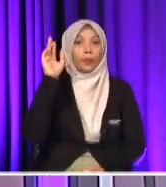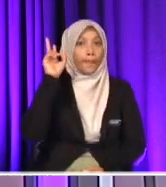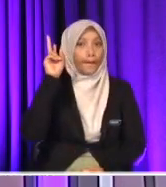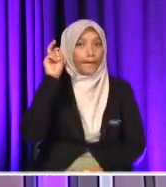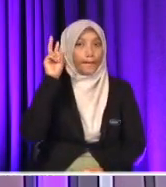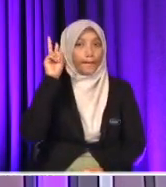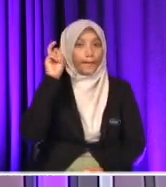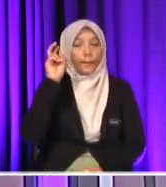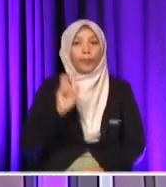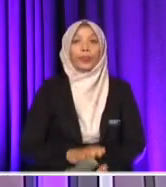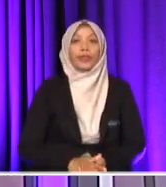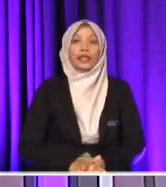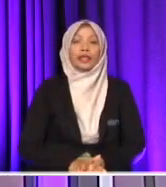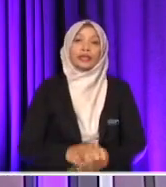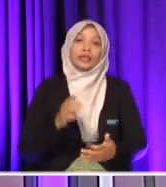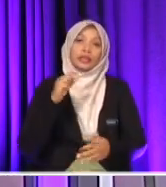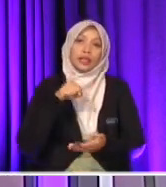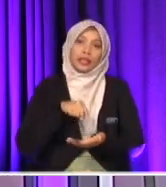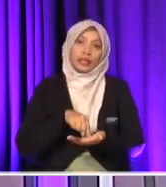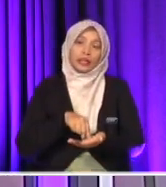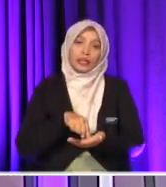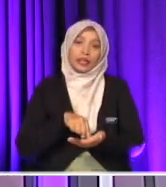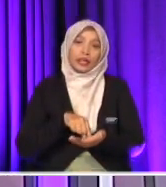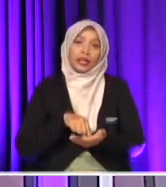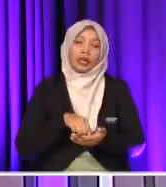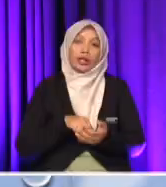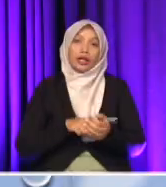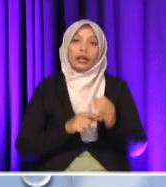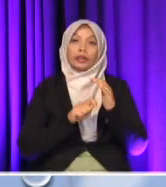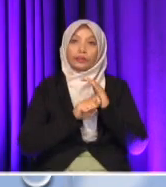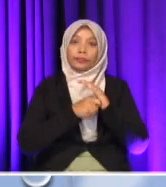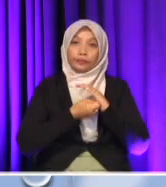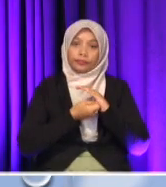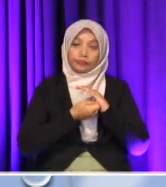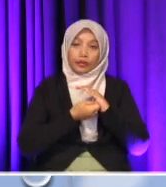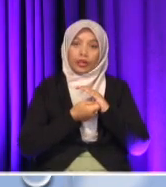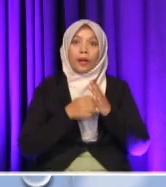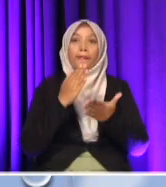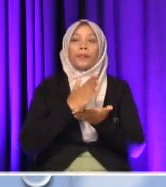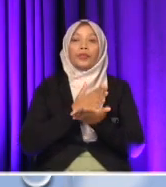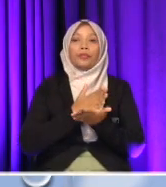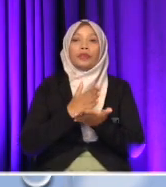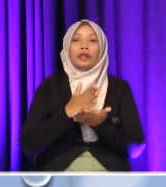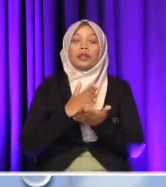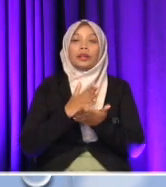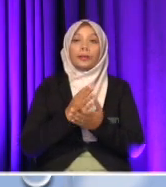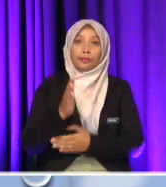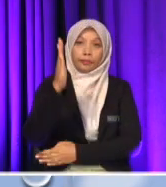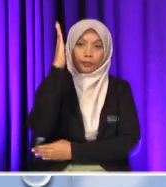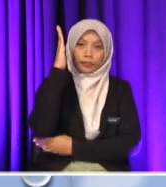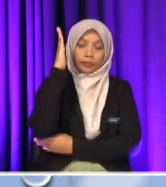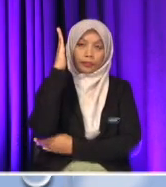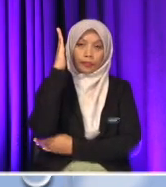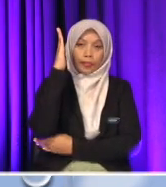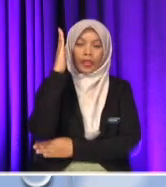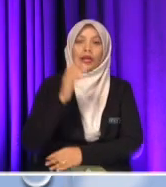boleh paparkan. Yang mana di sini tadi kita ada tombol pemboleh ubah volt perbahagian sebab untuk paksi menegak tadi, dan ini